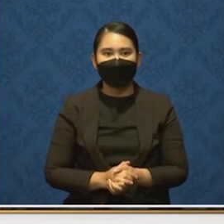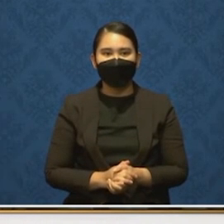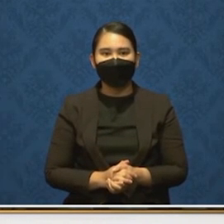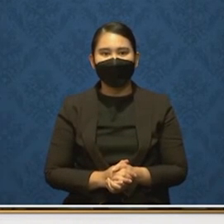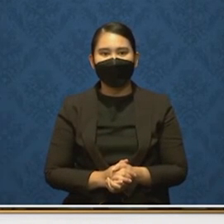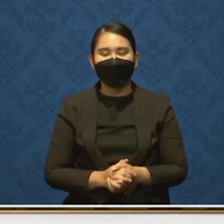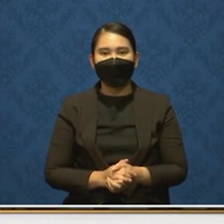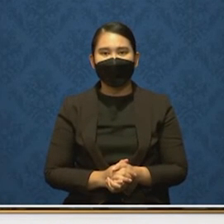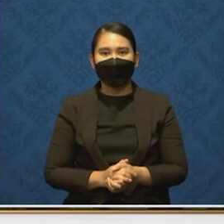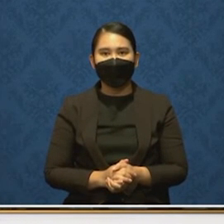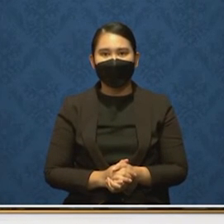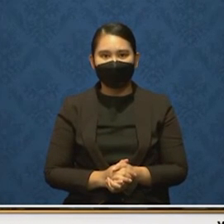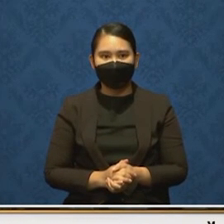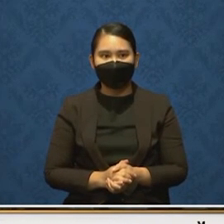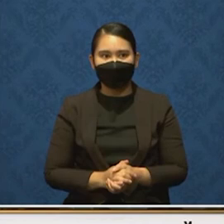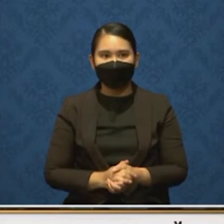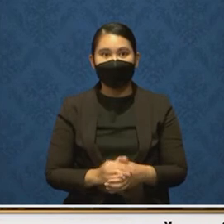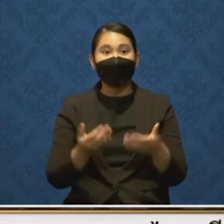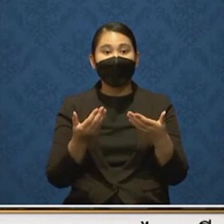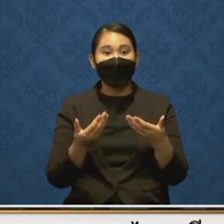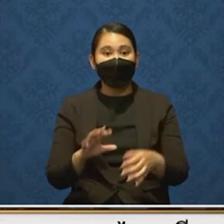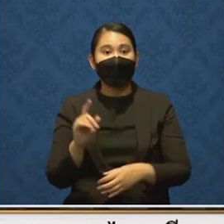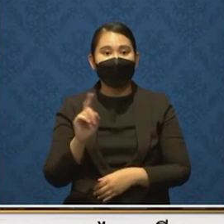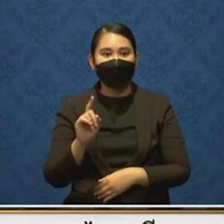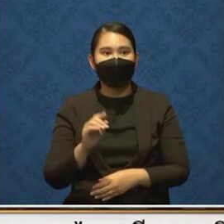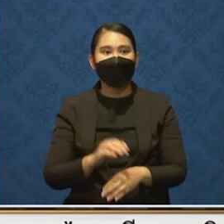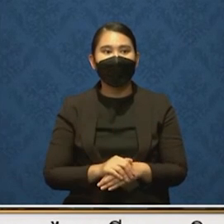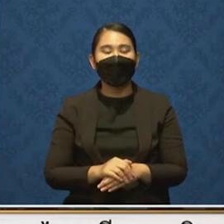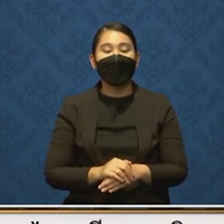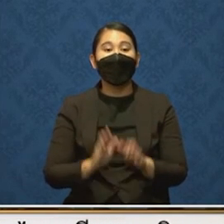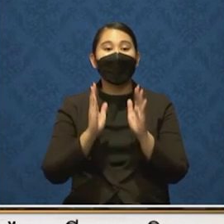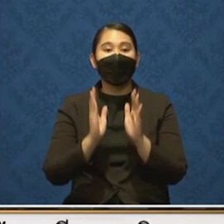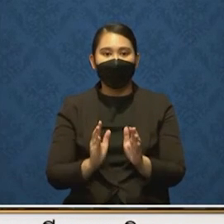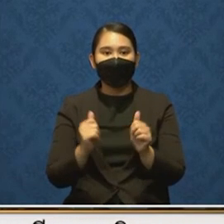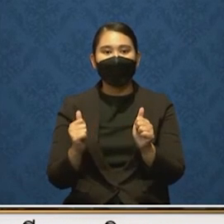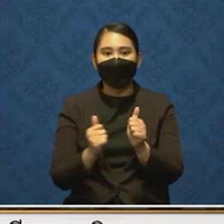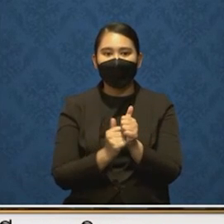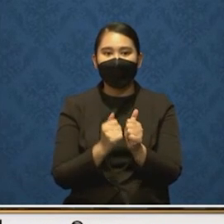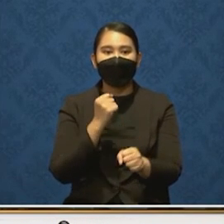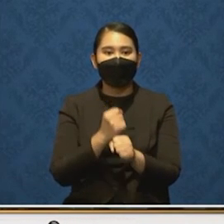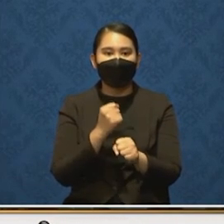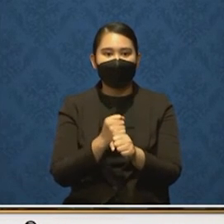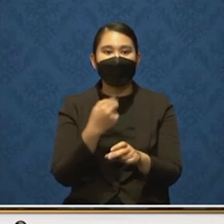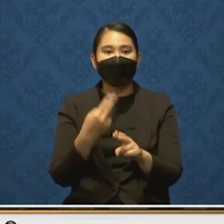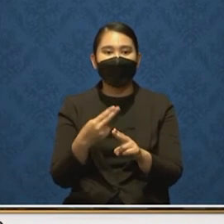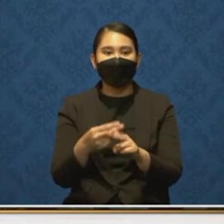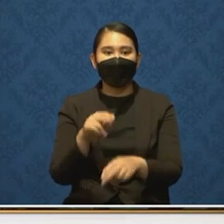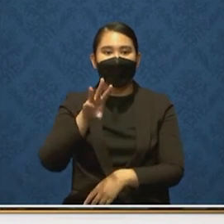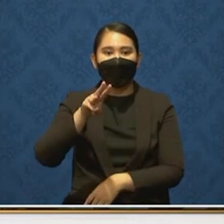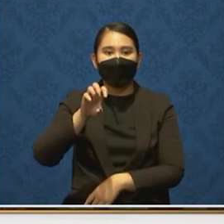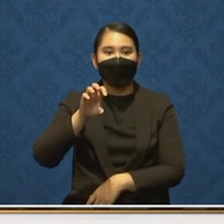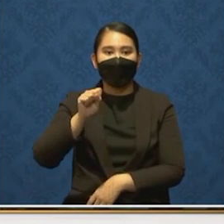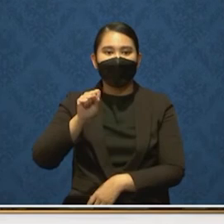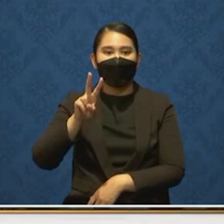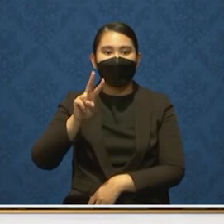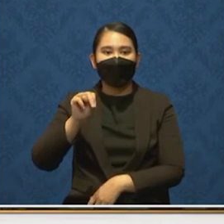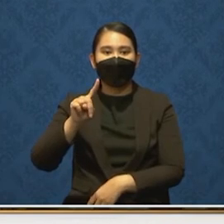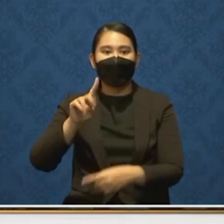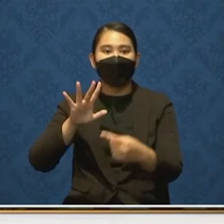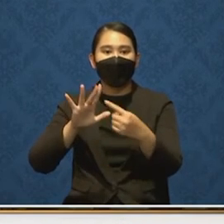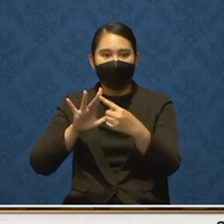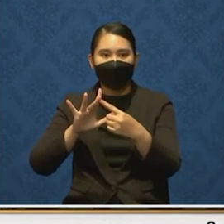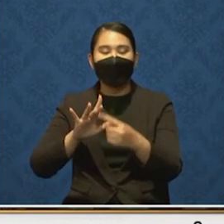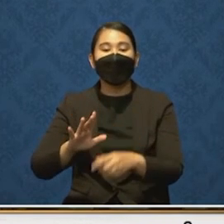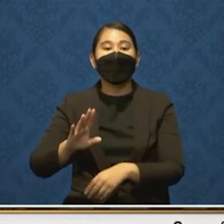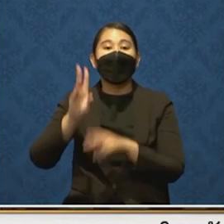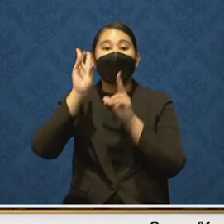นตีบริกรณของท่านคอคณวิสนุนะครับคุวิสนุ ก็ได้ออกมาให้สัมภาษณสื่อ